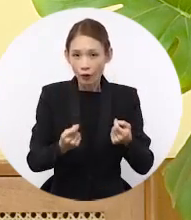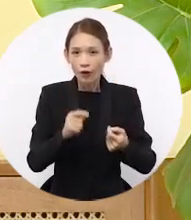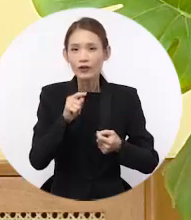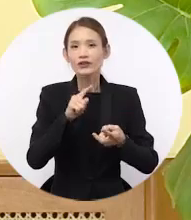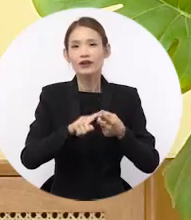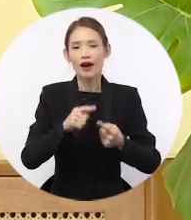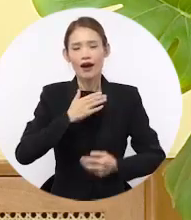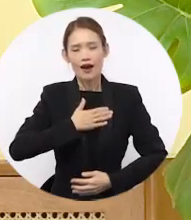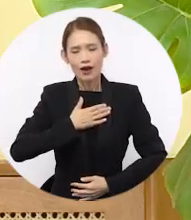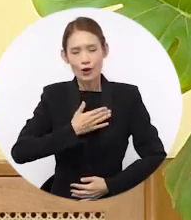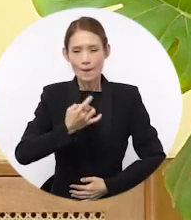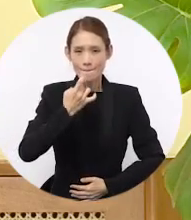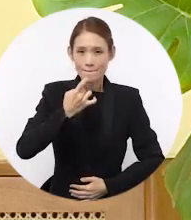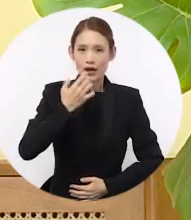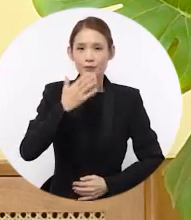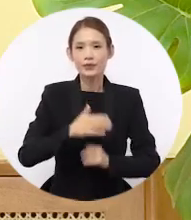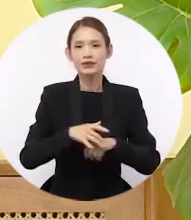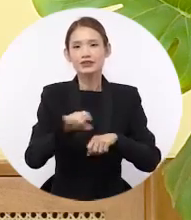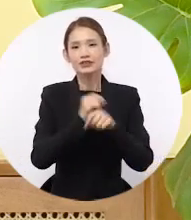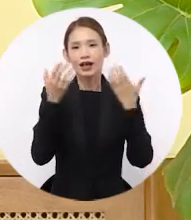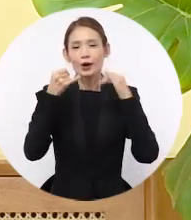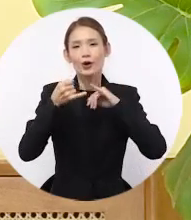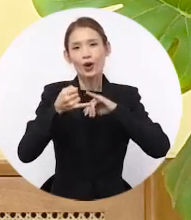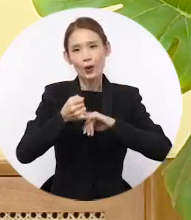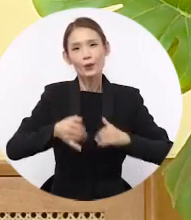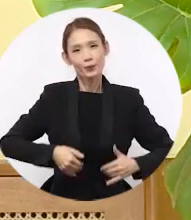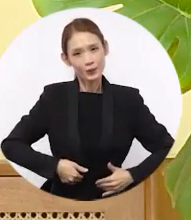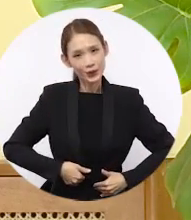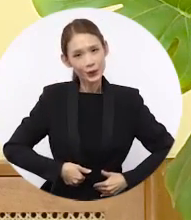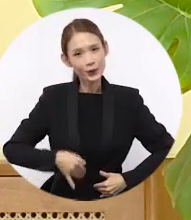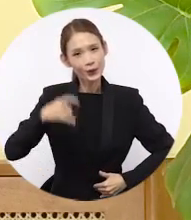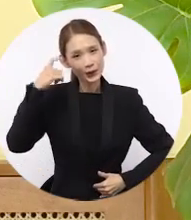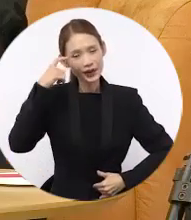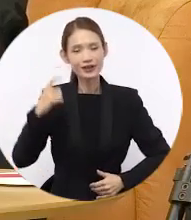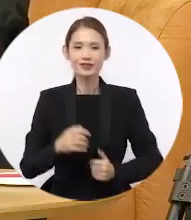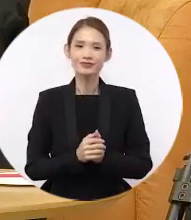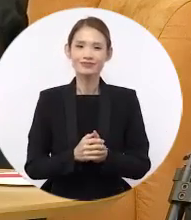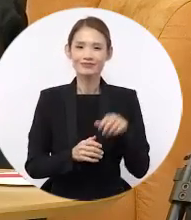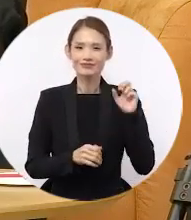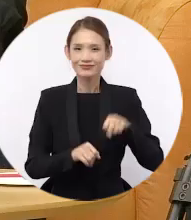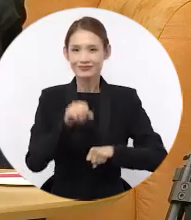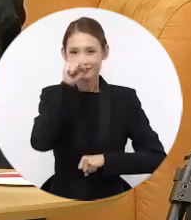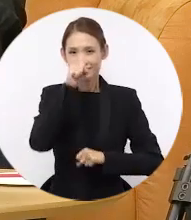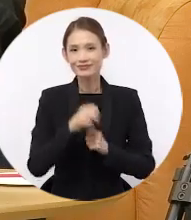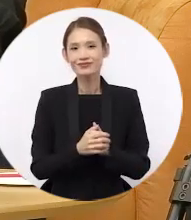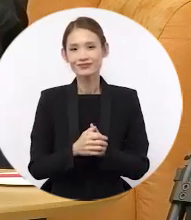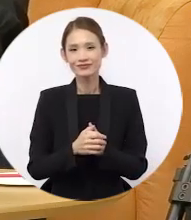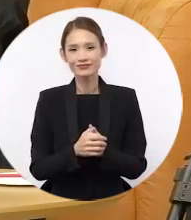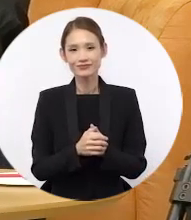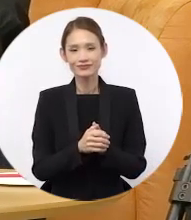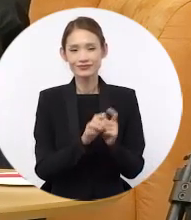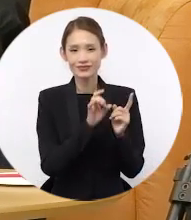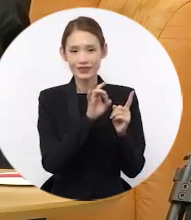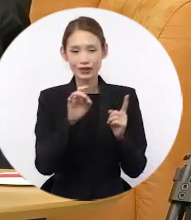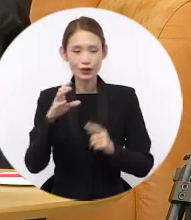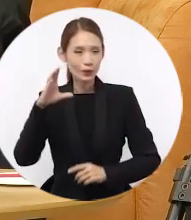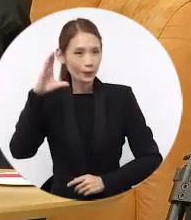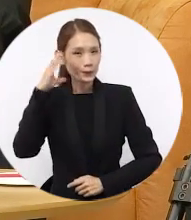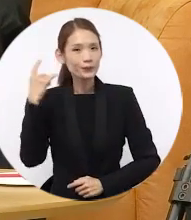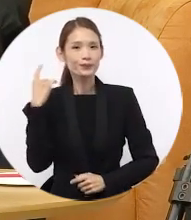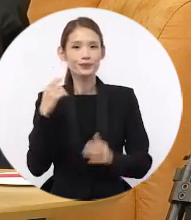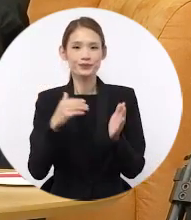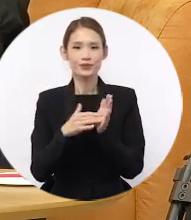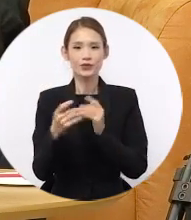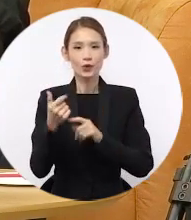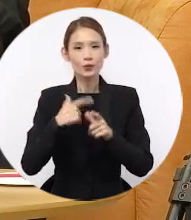것들을 알 수 있고 배울 수 있는 특수학교가 있어야 된다. 저는 그렇게 생각합니다. 좋습니다. 자, 이제 한마디씩 들어봤어요, 예원